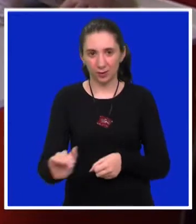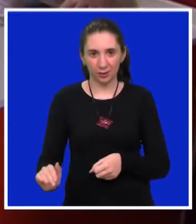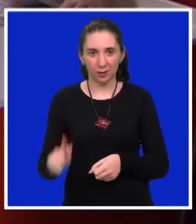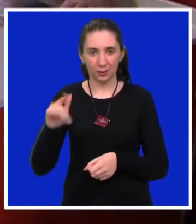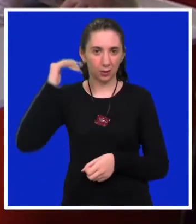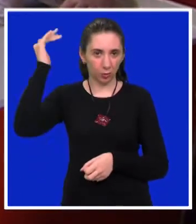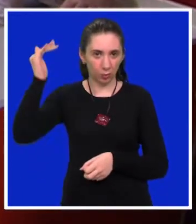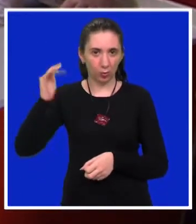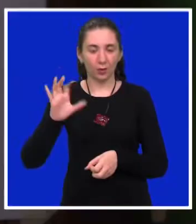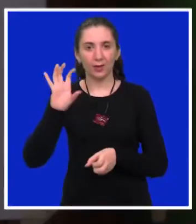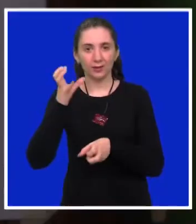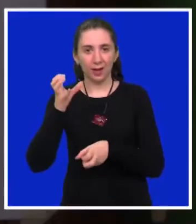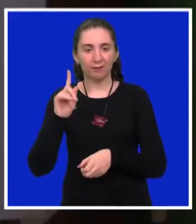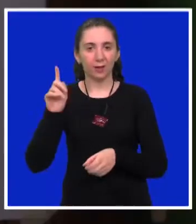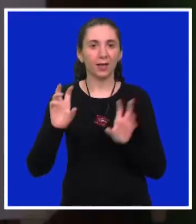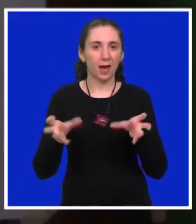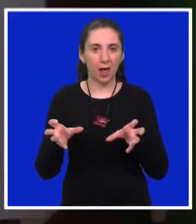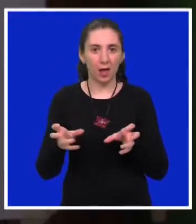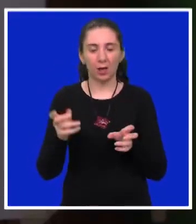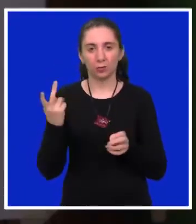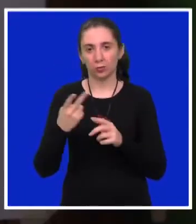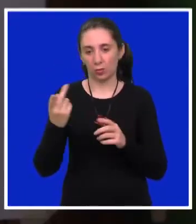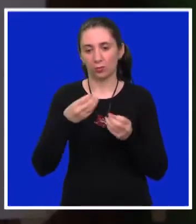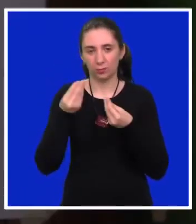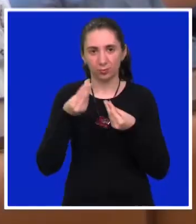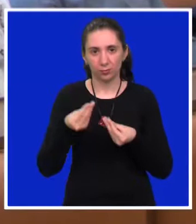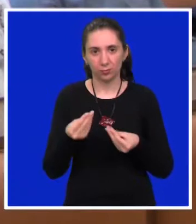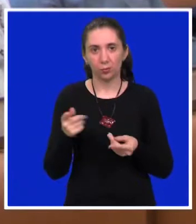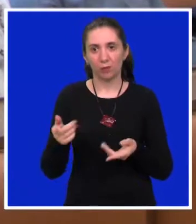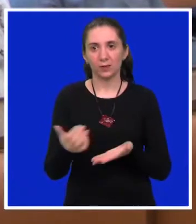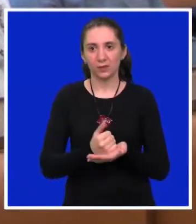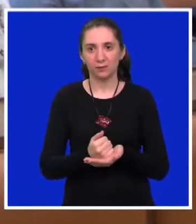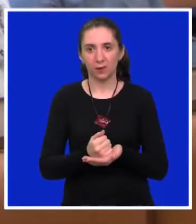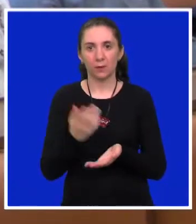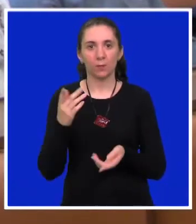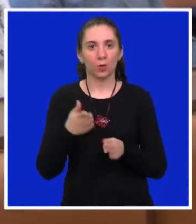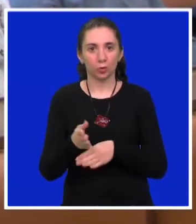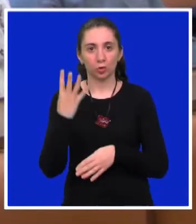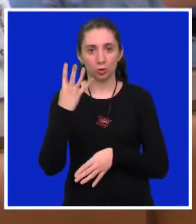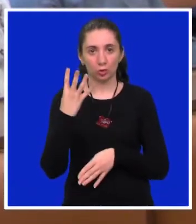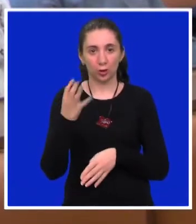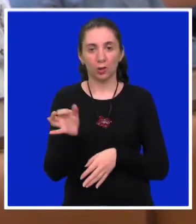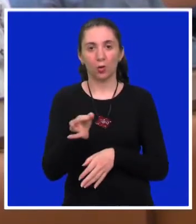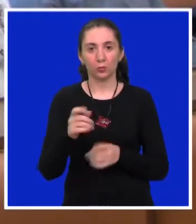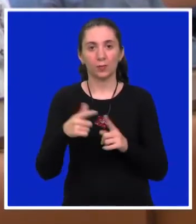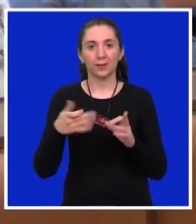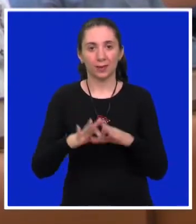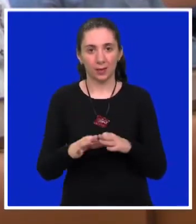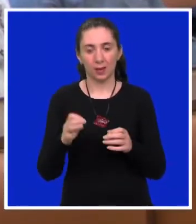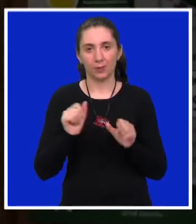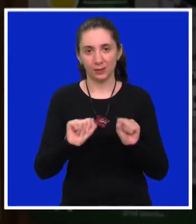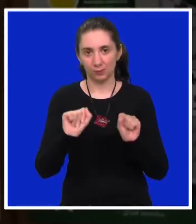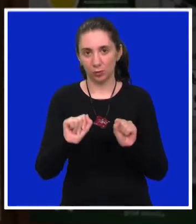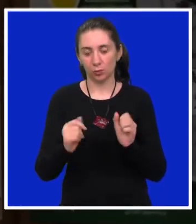za djecu i odrasle, televizijskih i radijskih emisija, ovu su svrhu obrađivale kroz 4 osnovne